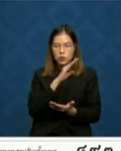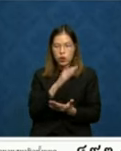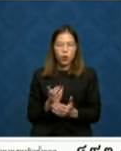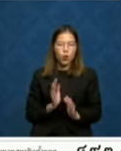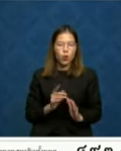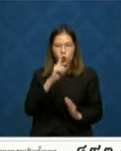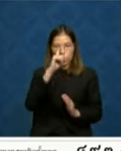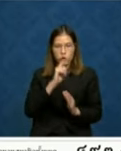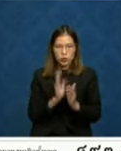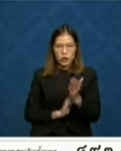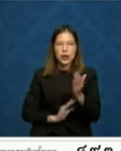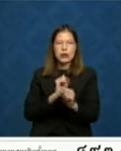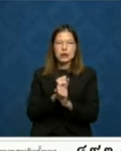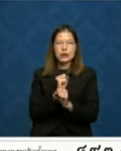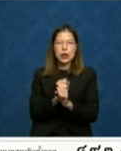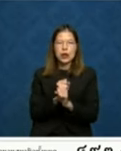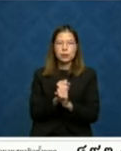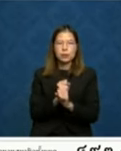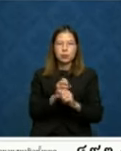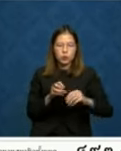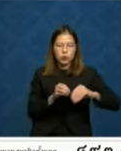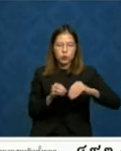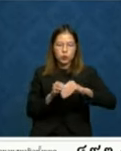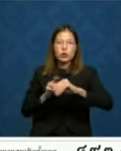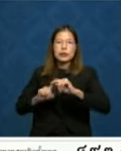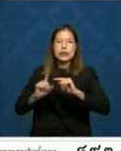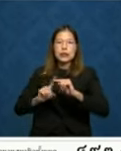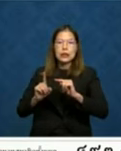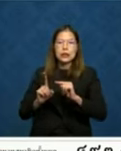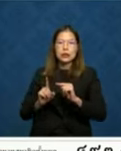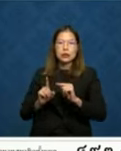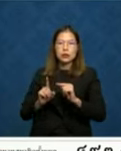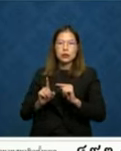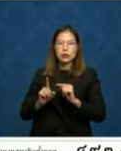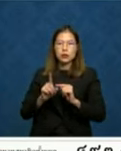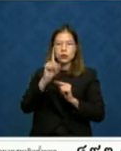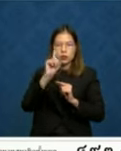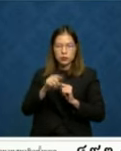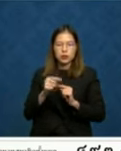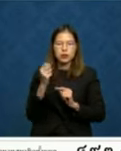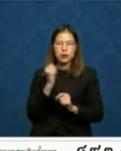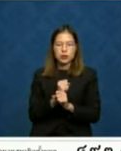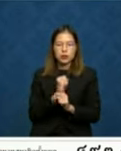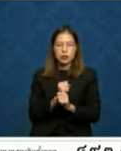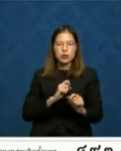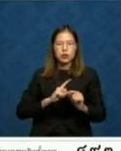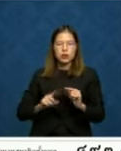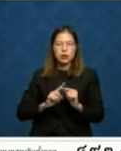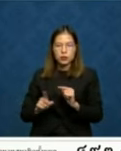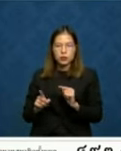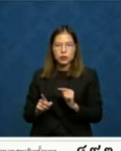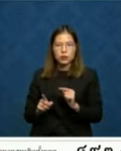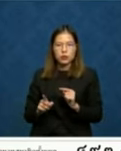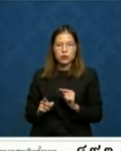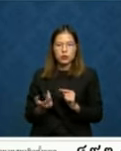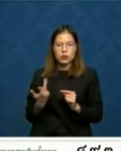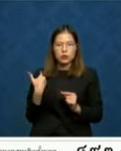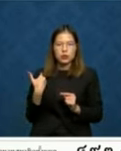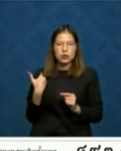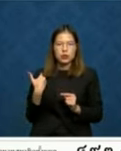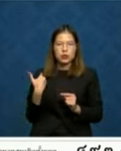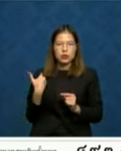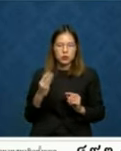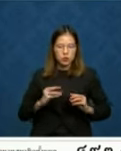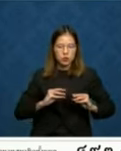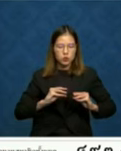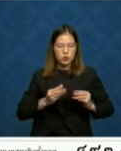ตถ้าเป็นโอท็อปหรือโรงงานยาสูบผลิตเนี่ยต้นทุนนะครับซองหนึ่ง10บ